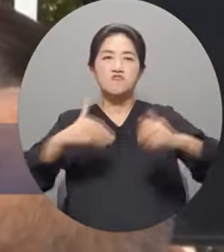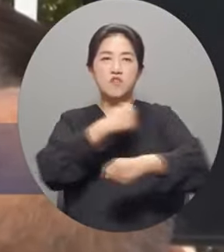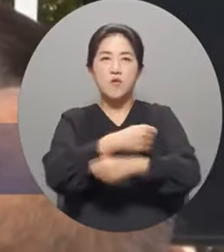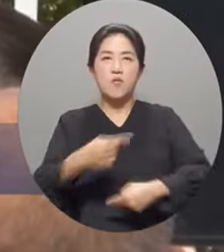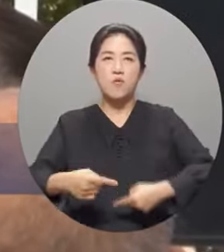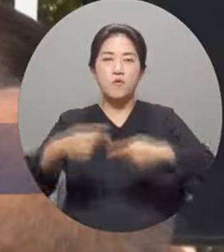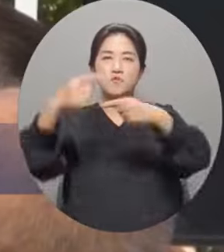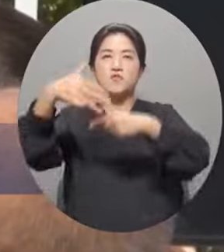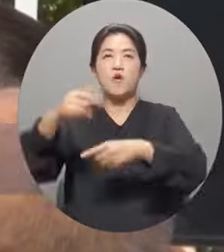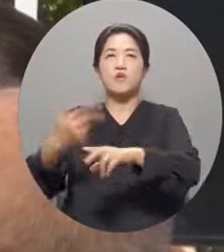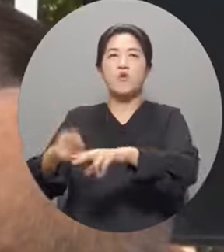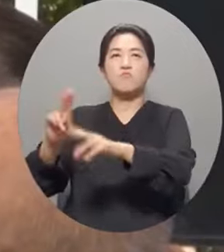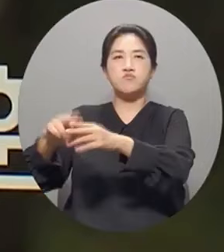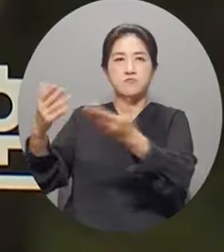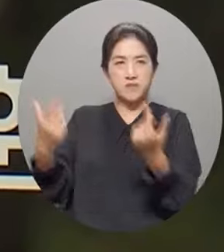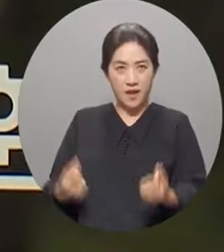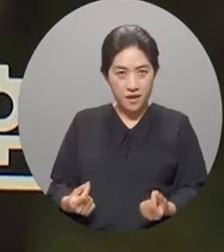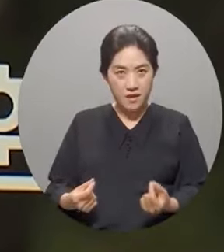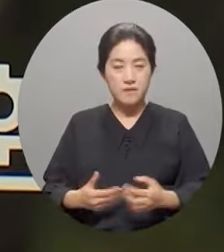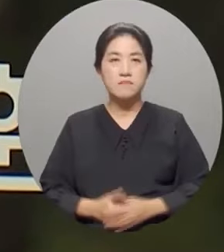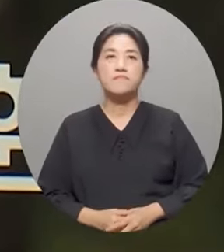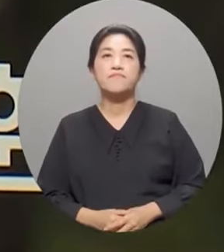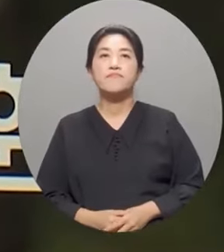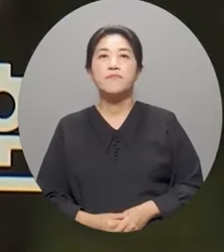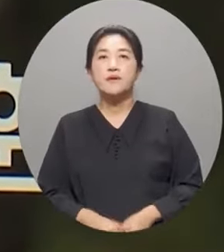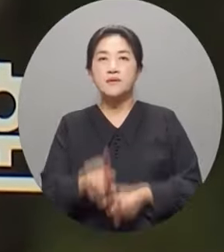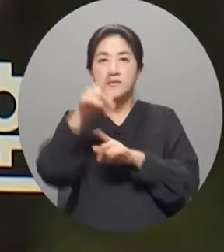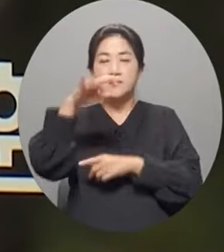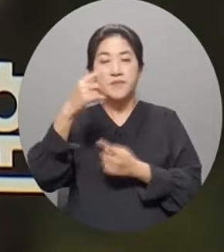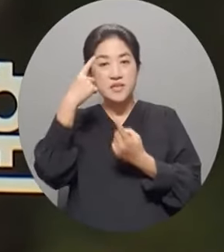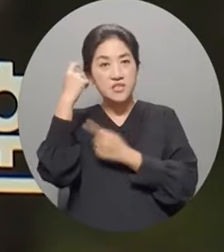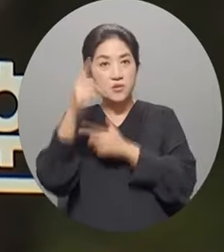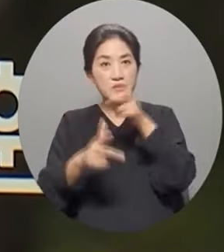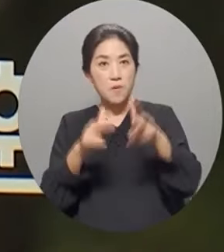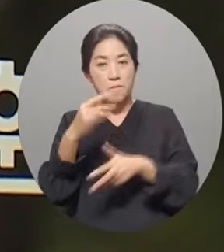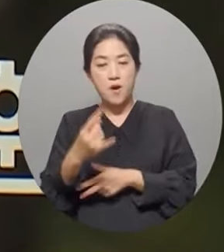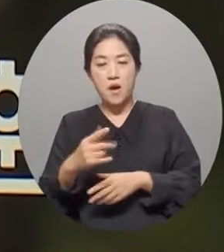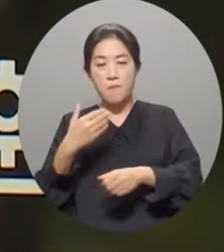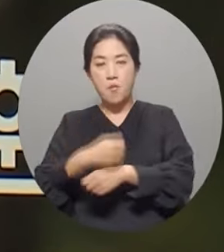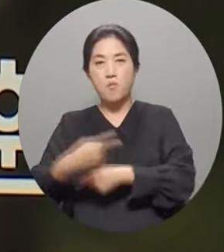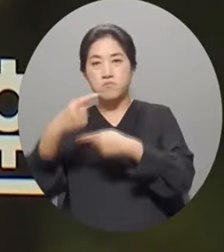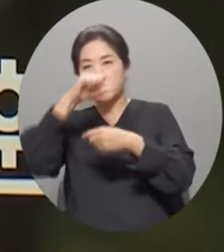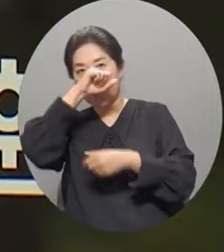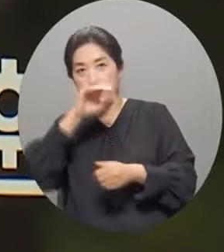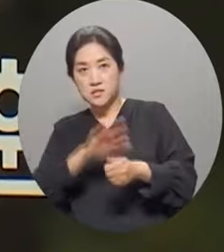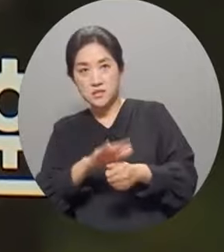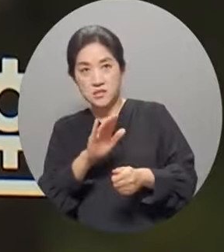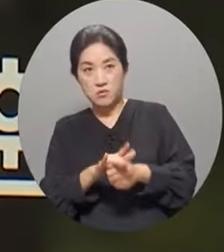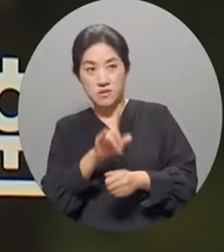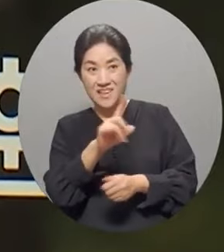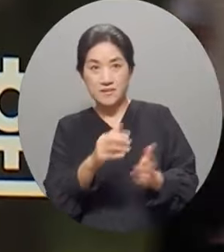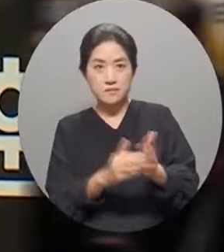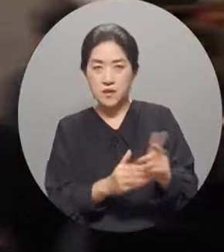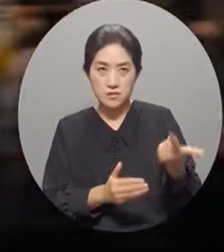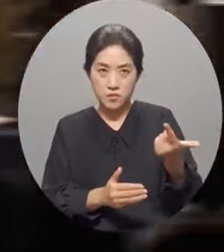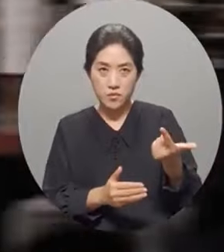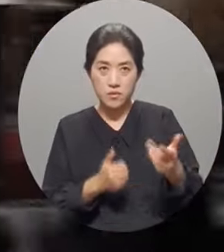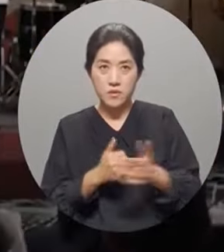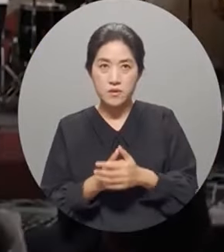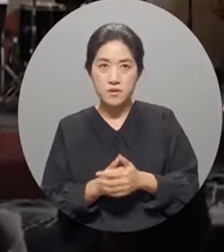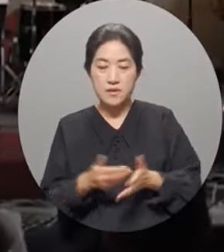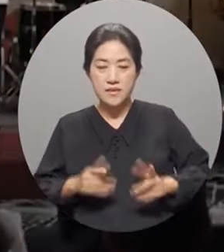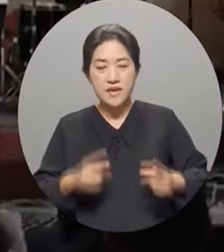국가보훈처의 선물입니다. 이승만 기념사업회에 대한 보훈부의 예산 지원은 이뿐만이 아닙니다.